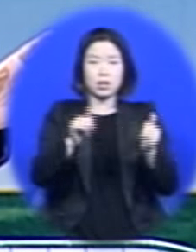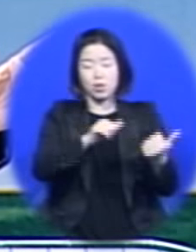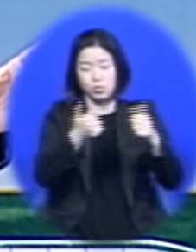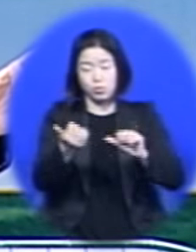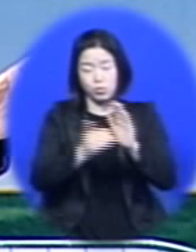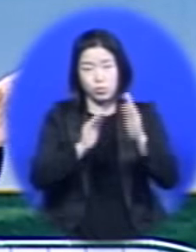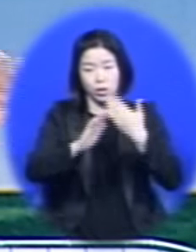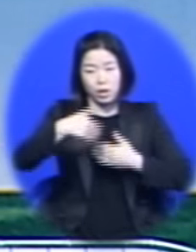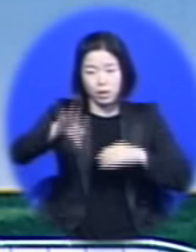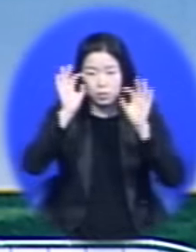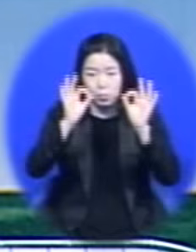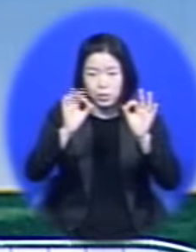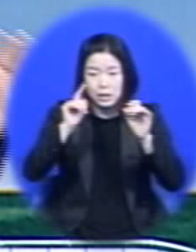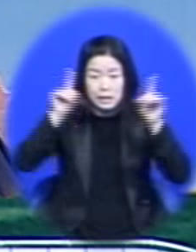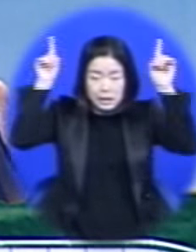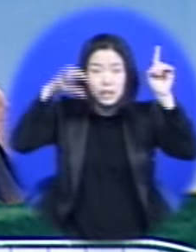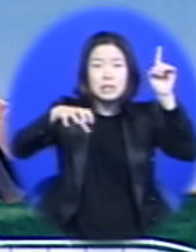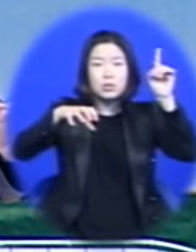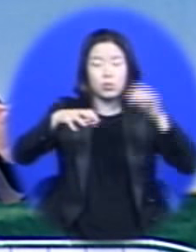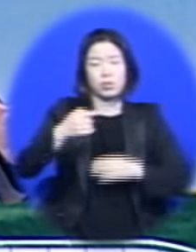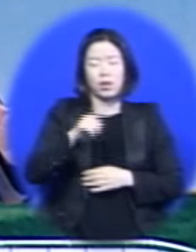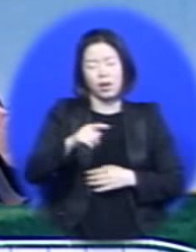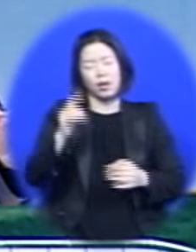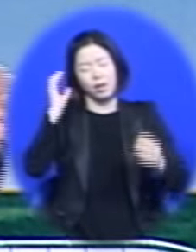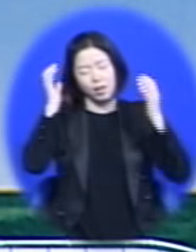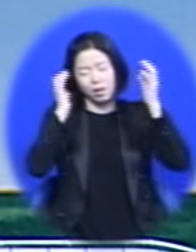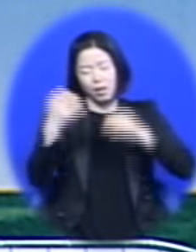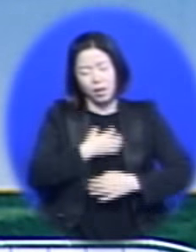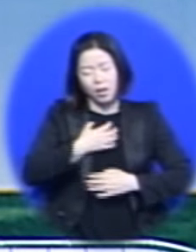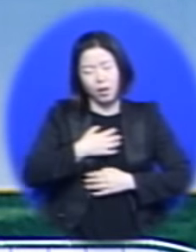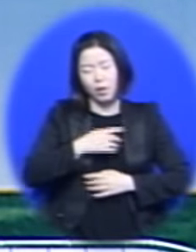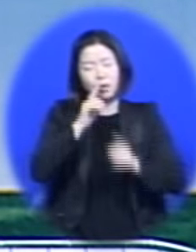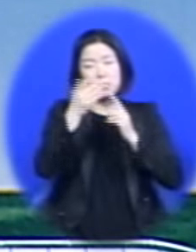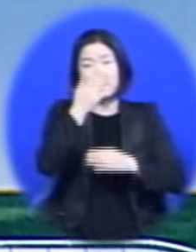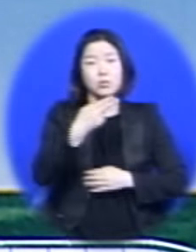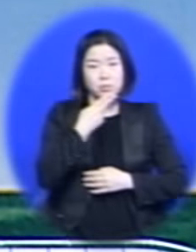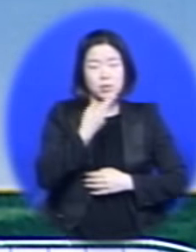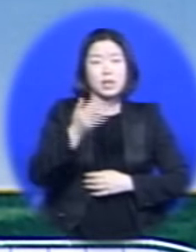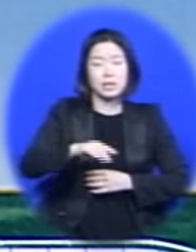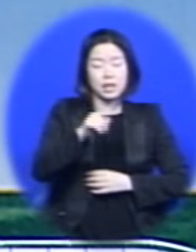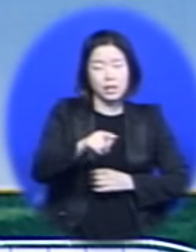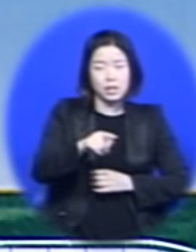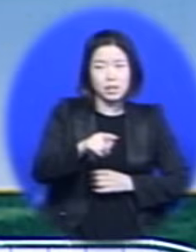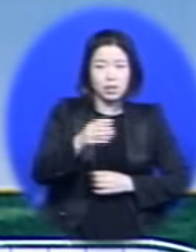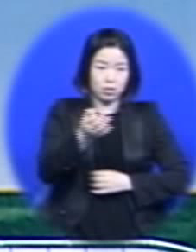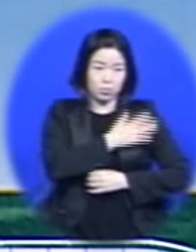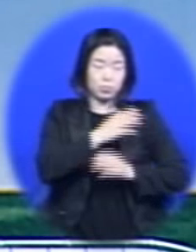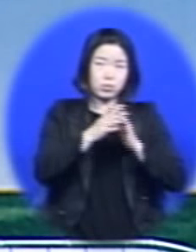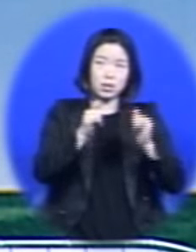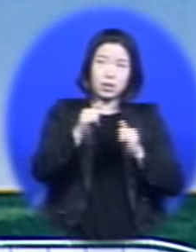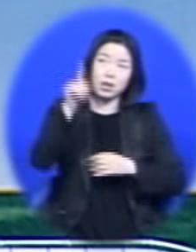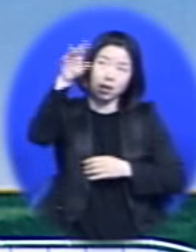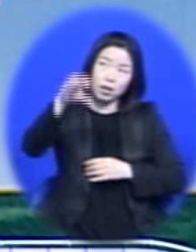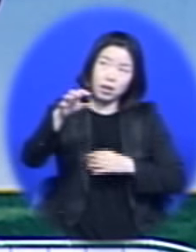지옥이었습니다. 그 고통은 말할 수가 없었습니다. 그런데 이 부자가 천국을 향하여 보니까